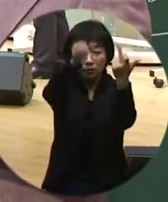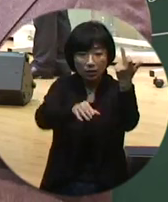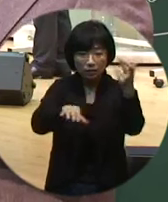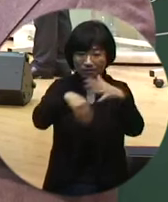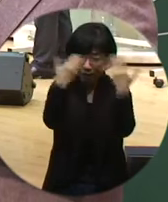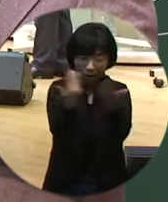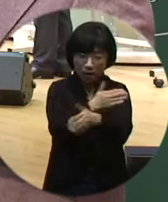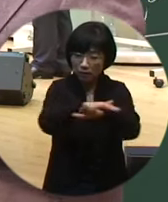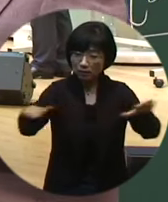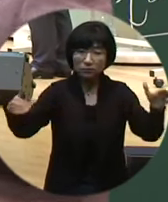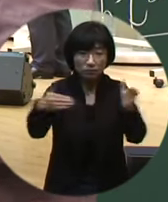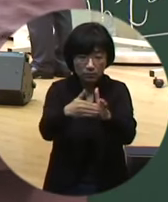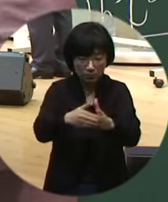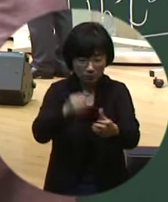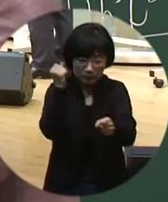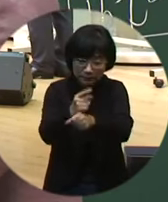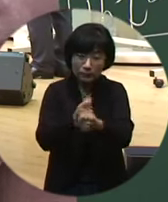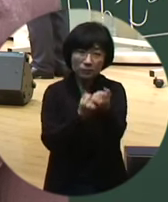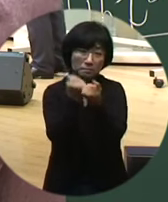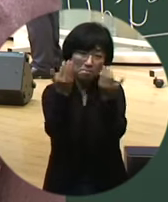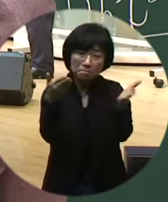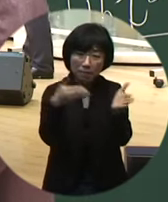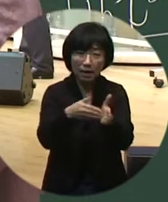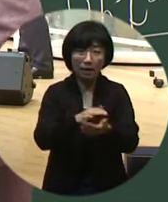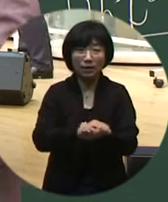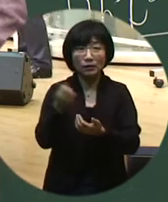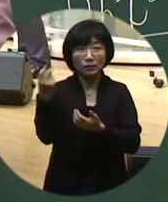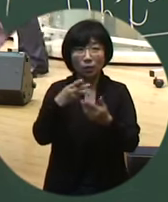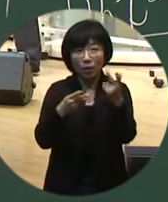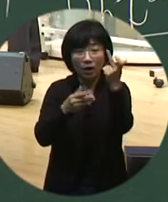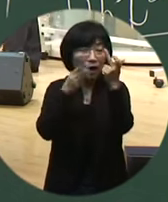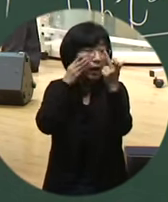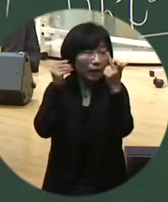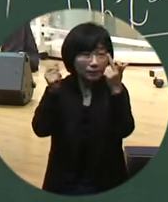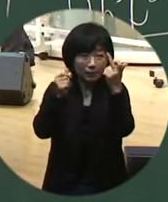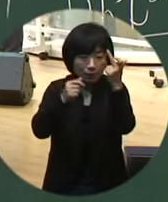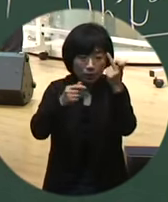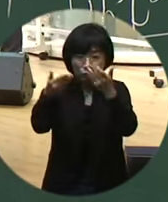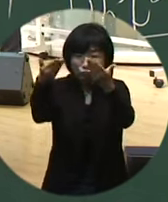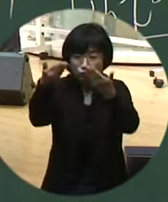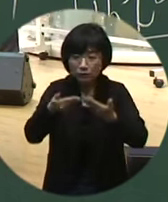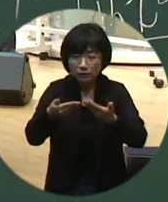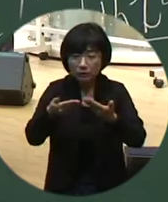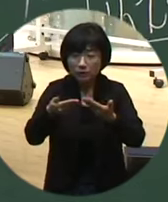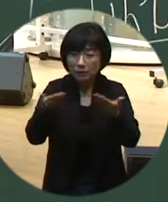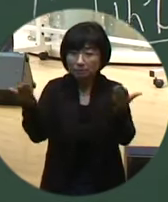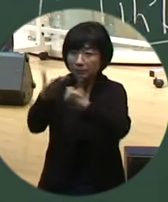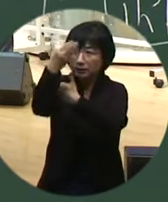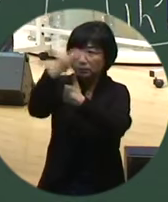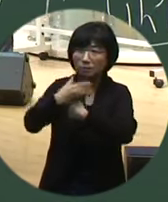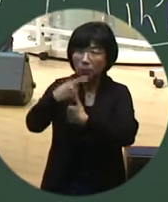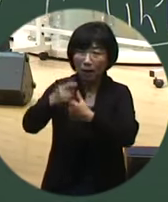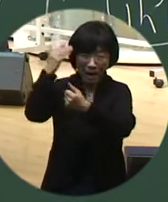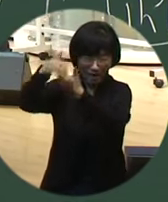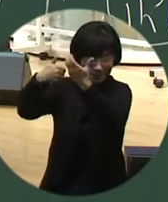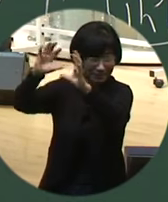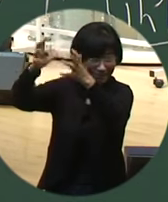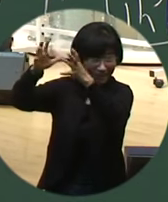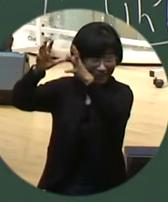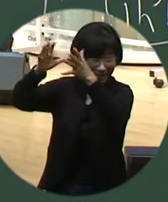Christ finished on Mount Calvary. 감람원에서 주신 미션이 뭐죠? What is the mission of Mount of Olives? 하나님의 나라인데. It's the kingdom of